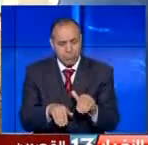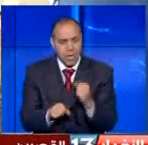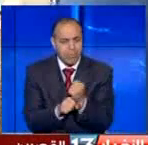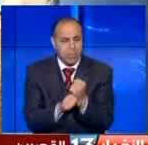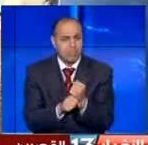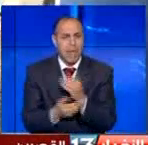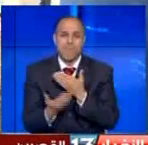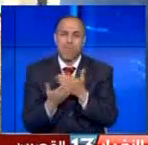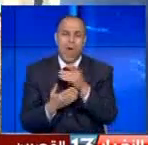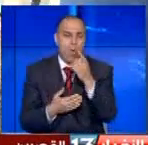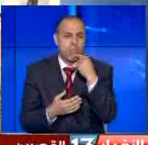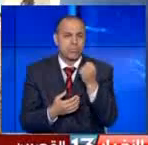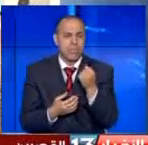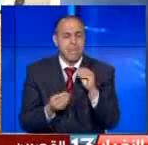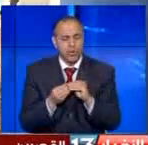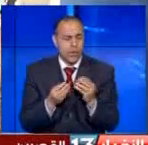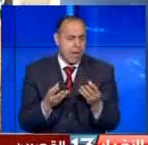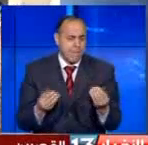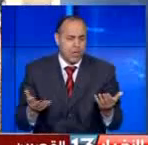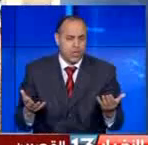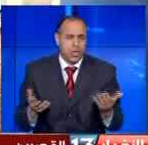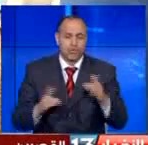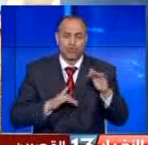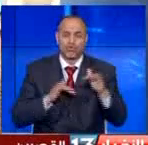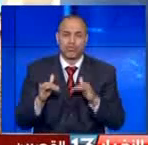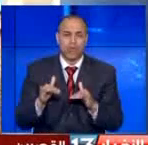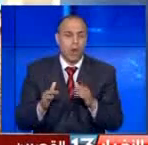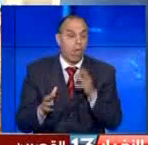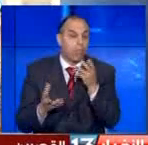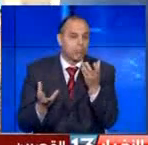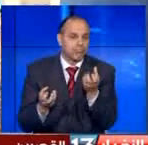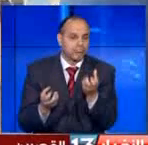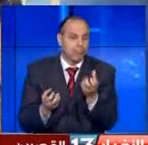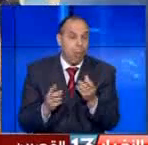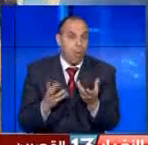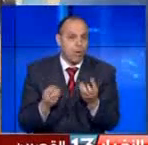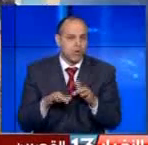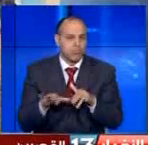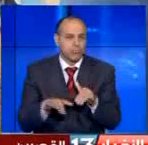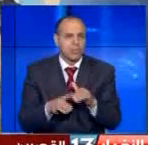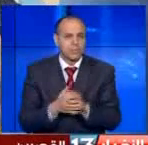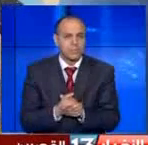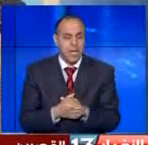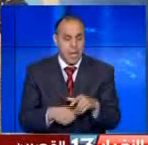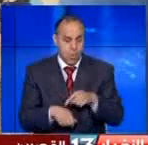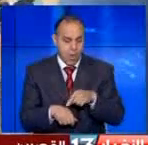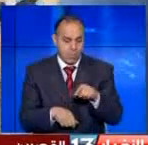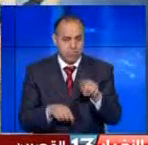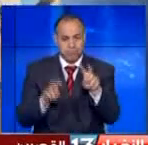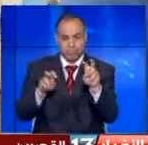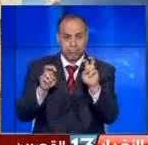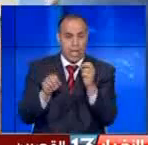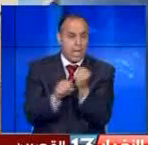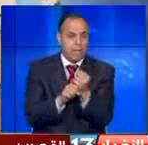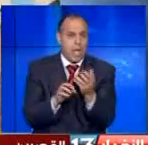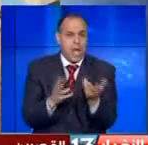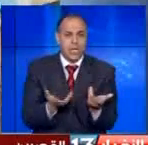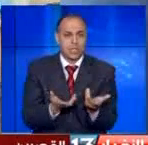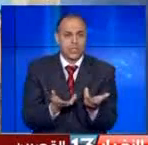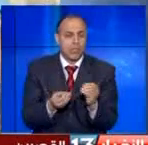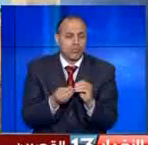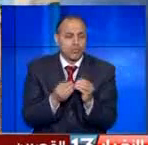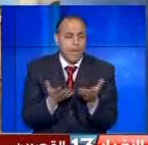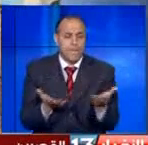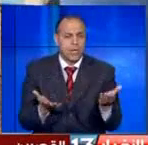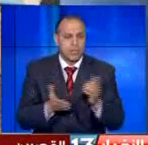الأخر، لما برشا إشكاليات معناتها شارع دولاب معناتها منطقة حساسة، المدة هذه اللي حبسنا فيها معناتها